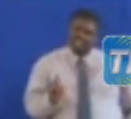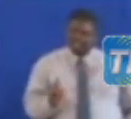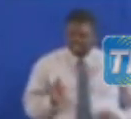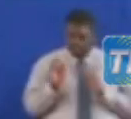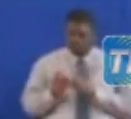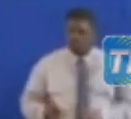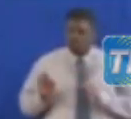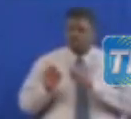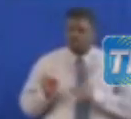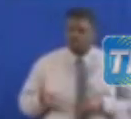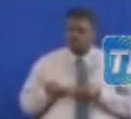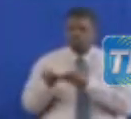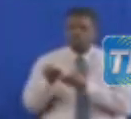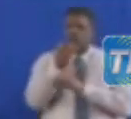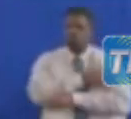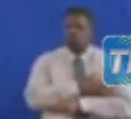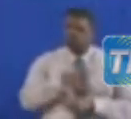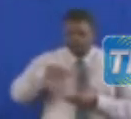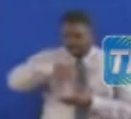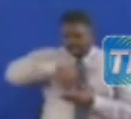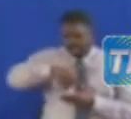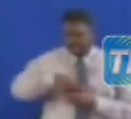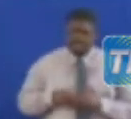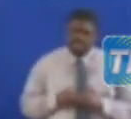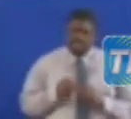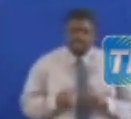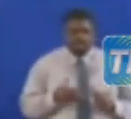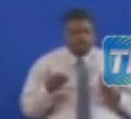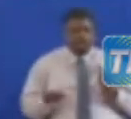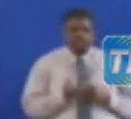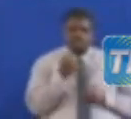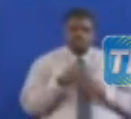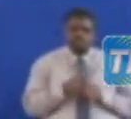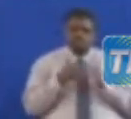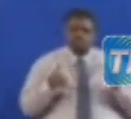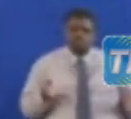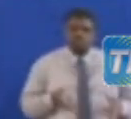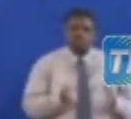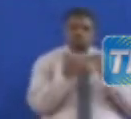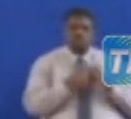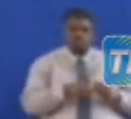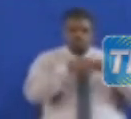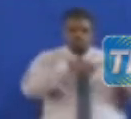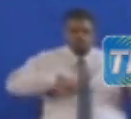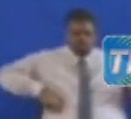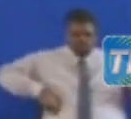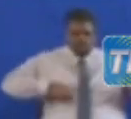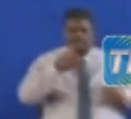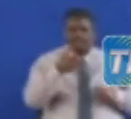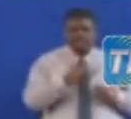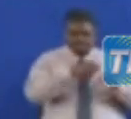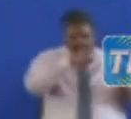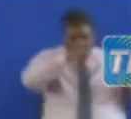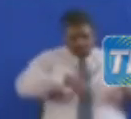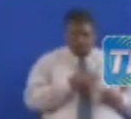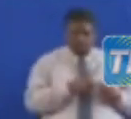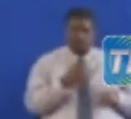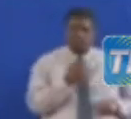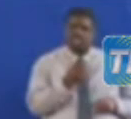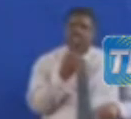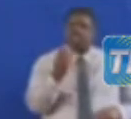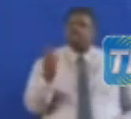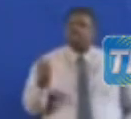ili kuboresha utoaji wa huduma za ardhi ambao umeleta mafanikio makubwa ya kuwezesha kupima zaidi ya viwanja